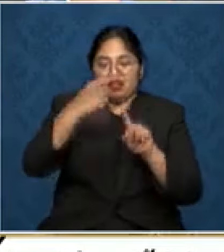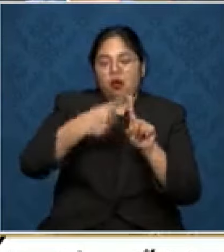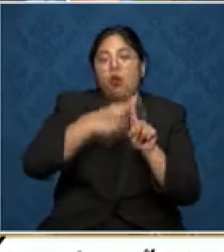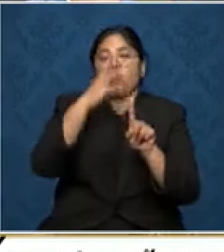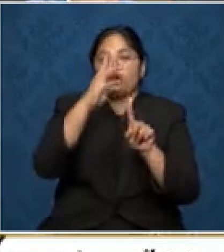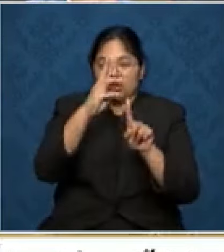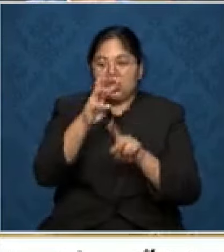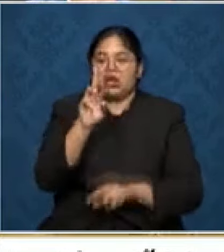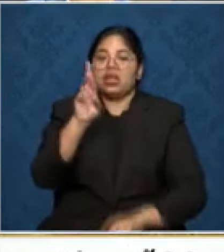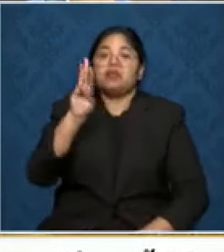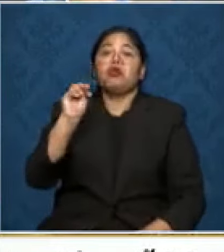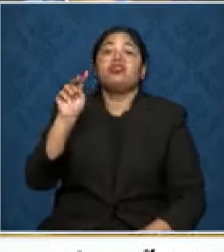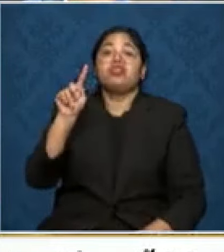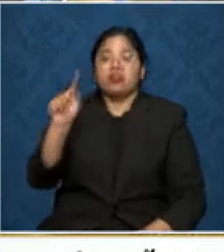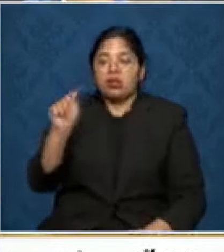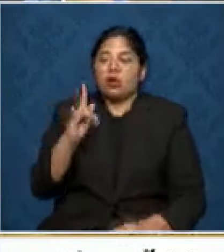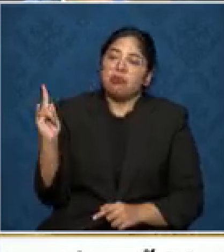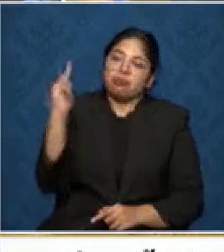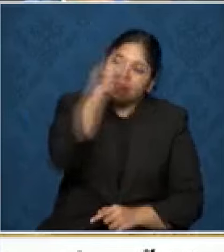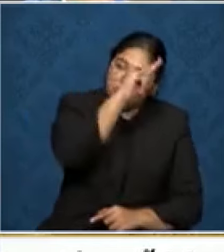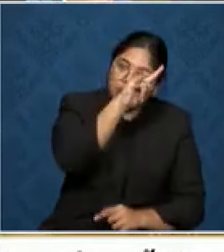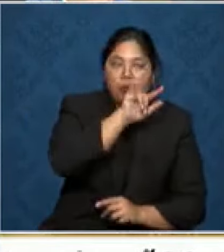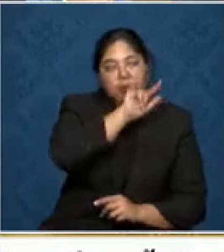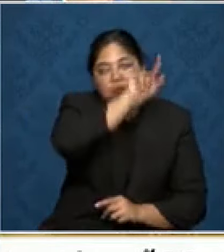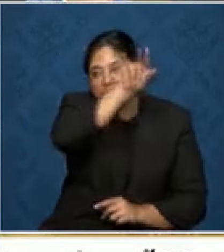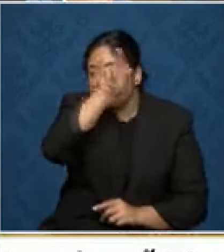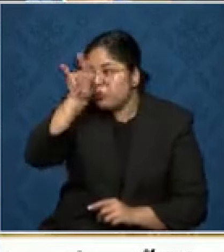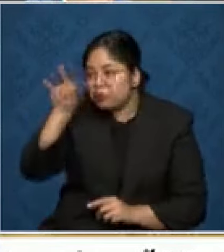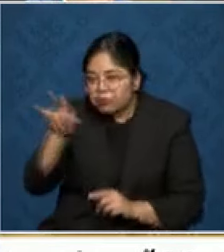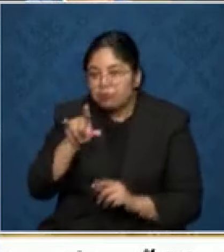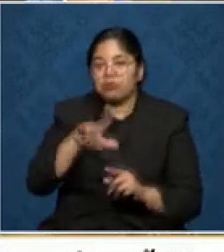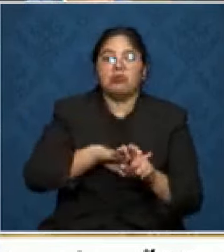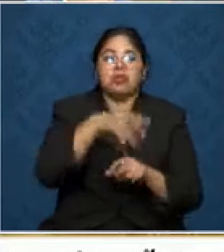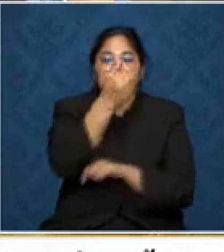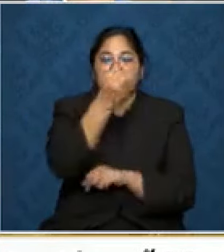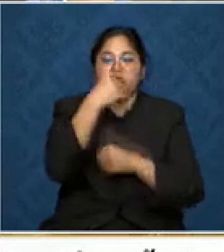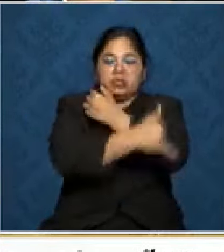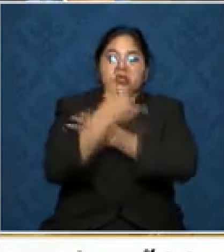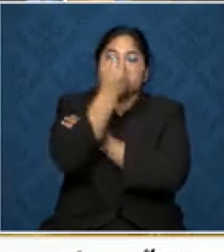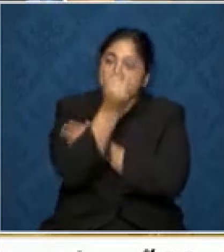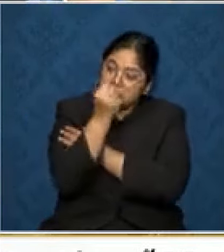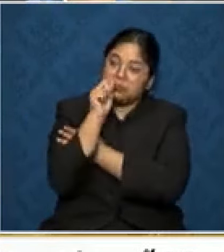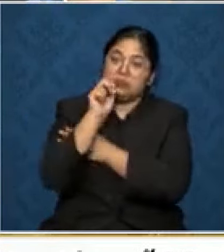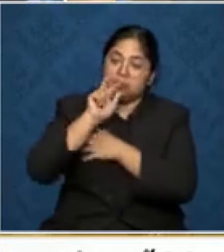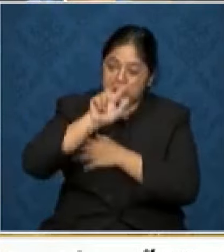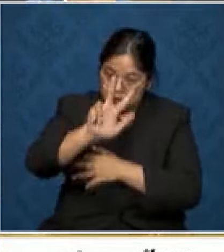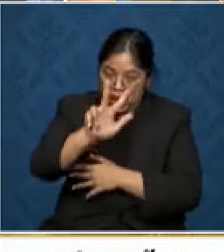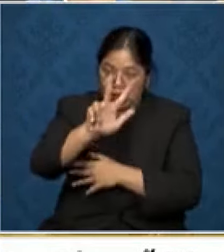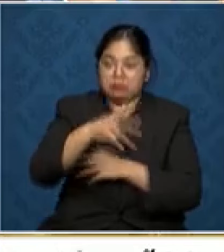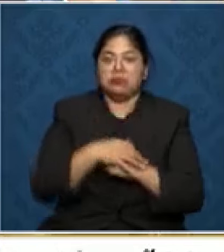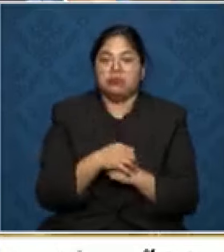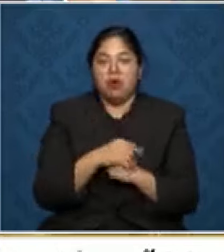รัฐมนตรีบินไปบินมาอ้างว่า 14ประเทศกับหนึ่งเขตเศรษฐกิจคือฮ่องกงเป็นนายก